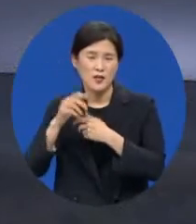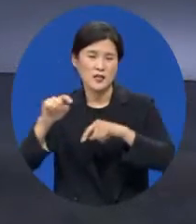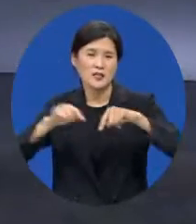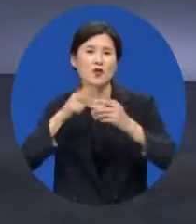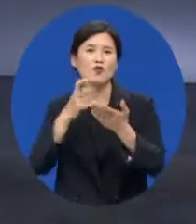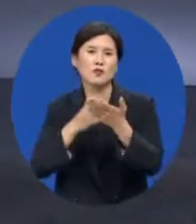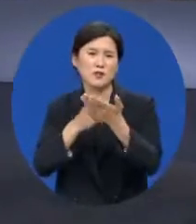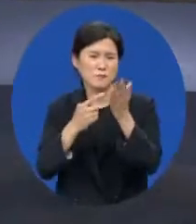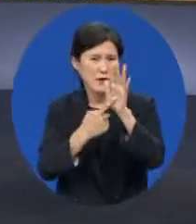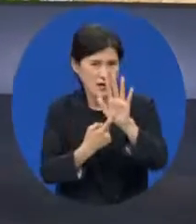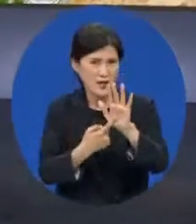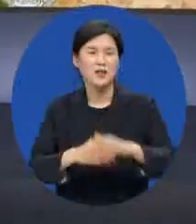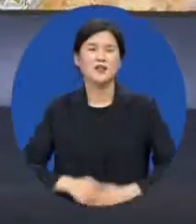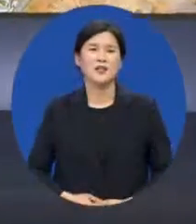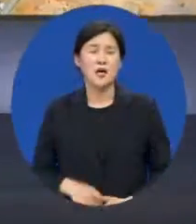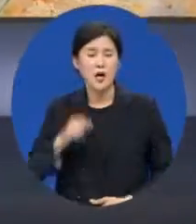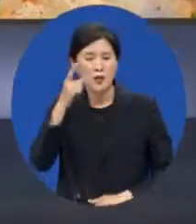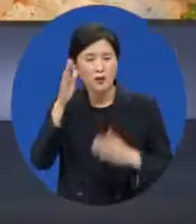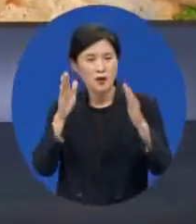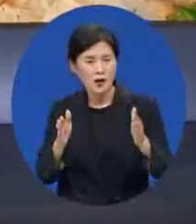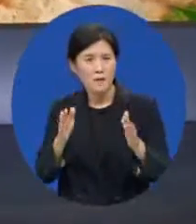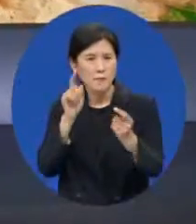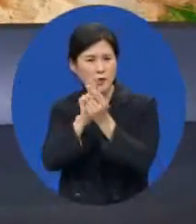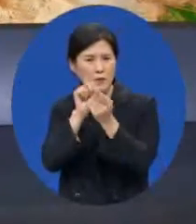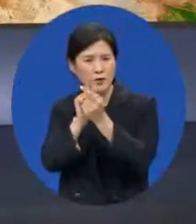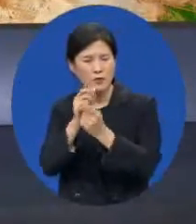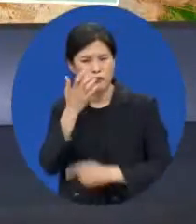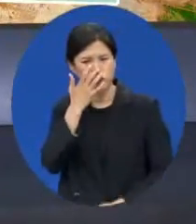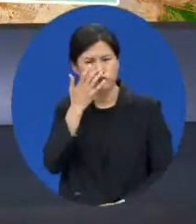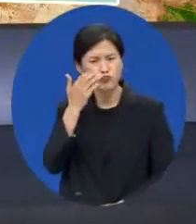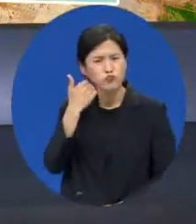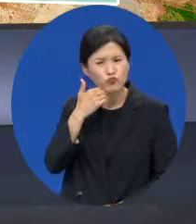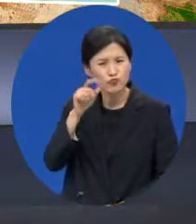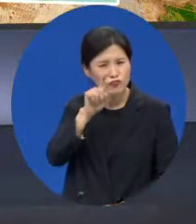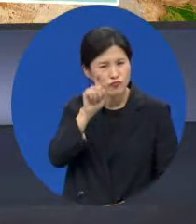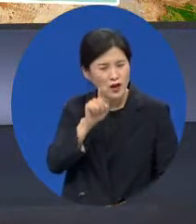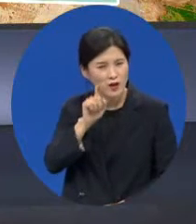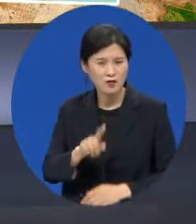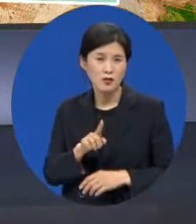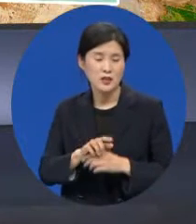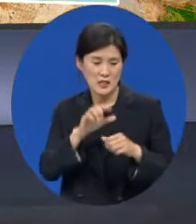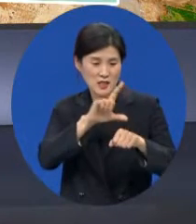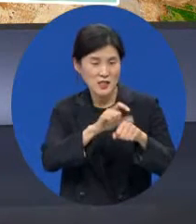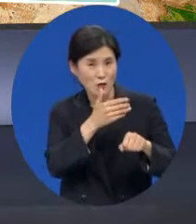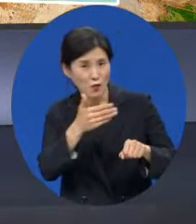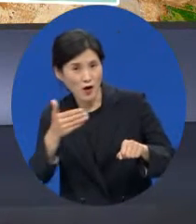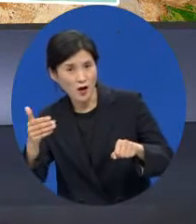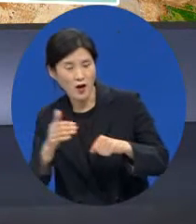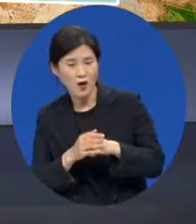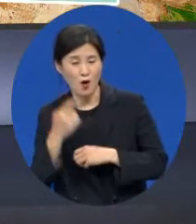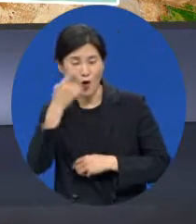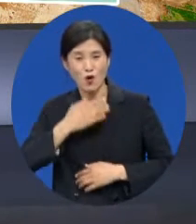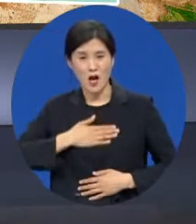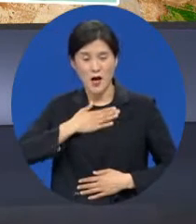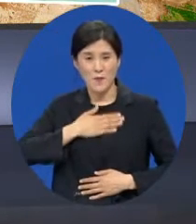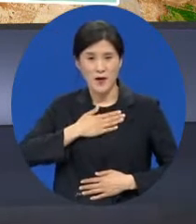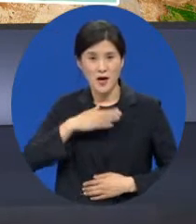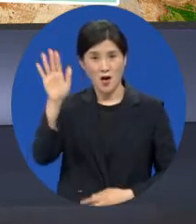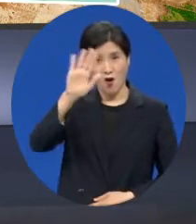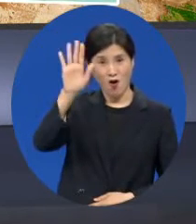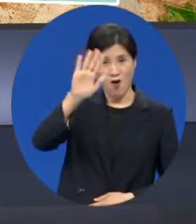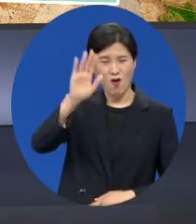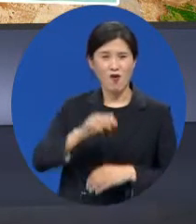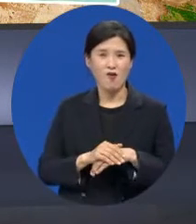알려왔습니다 처음 한 달은 무덤덤하게 바라보던 시민들께서 시간이 갈수록 점점 알아봐 주시고 손을